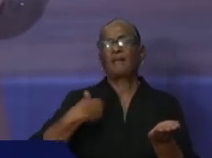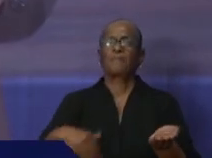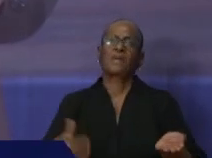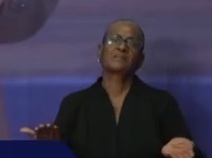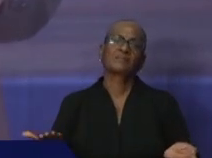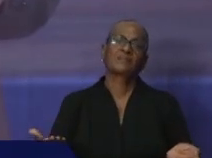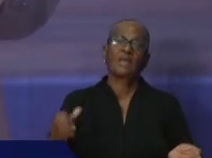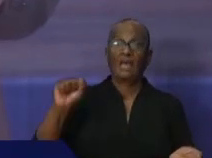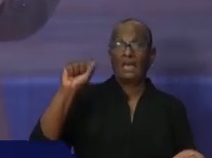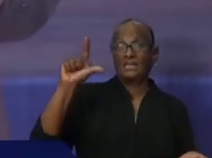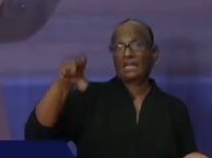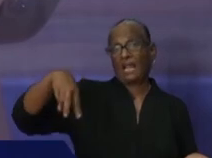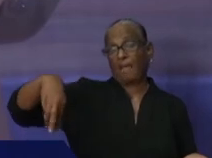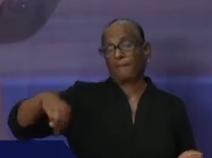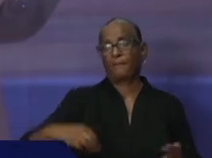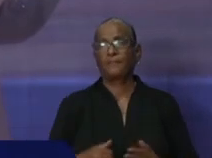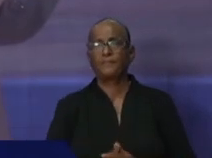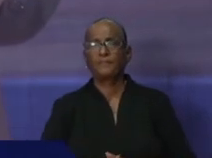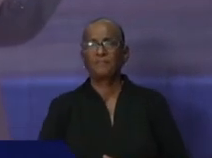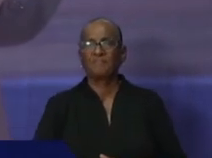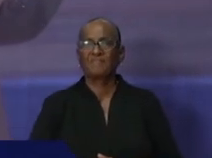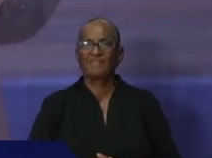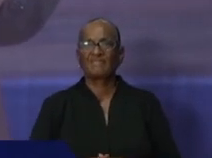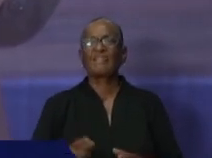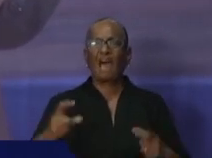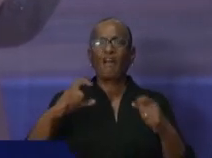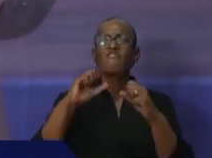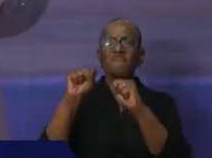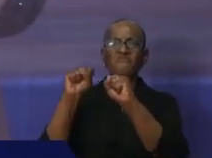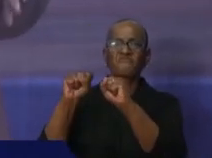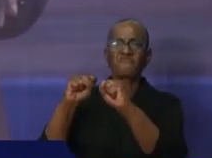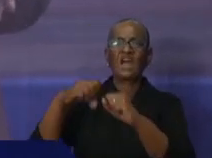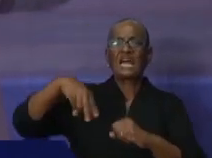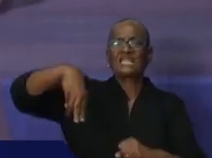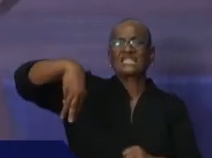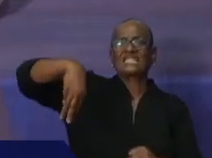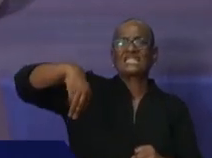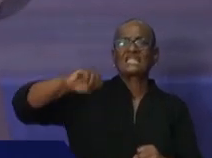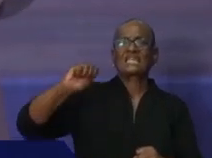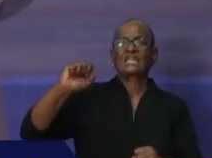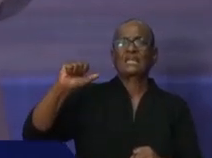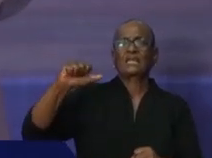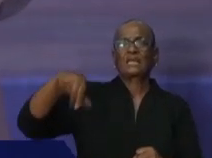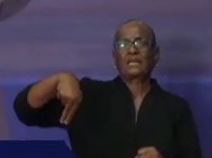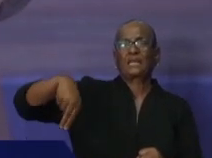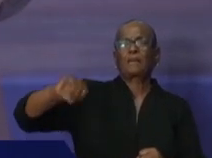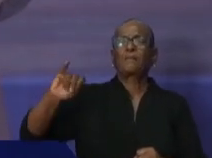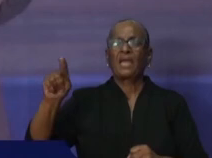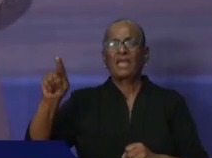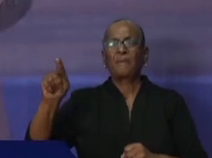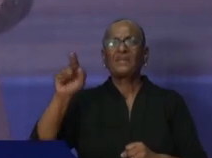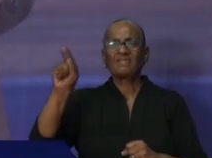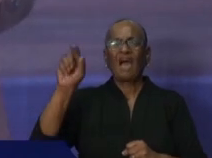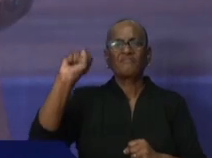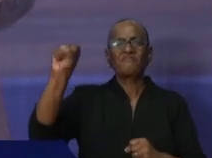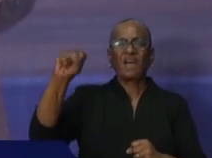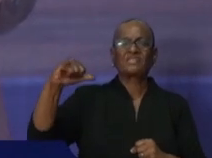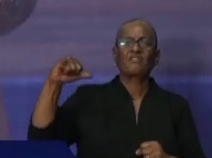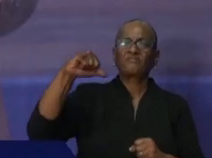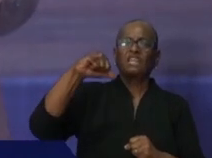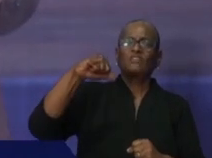Dat SLM daar aan de ketting gelegd wordt door wanbeleid van afgelopen